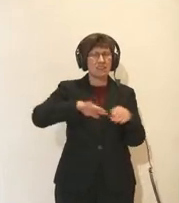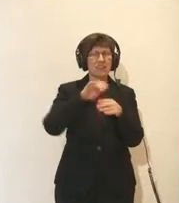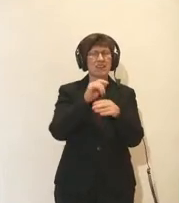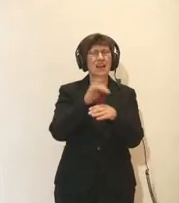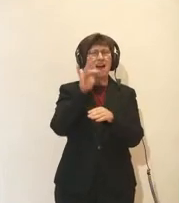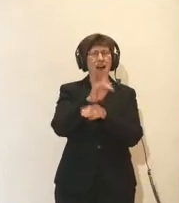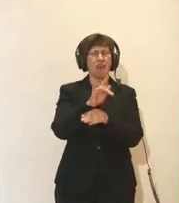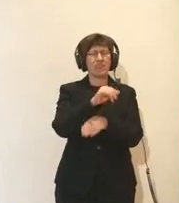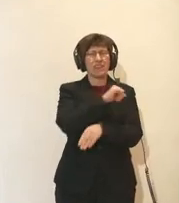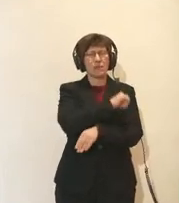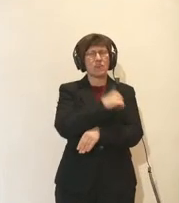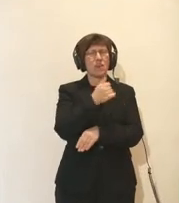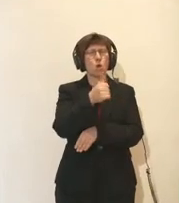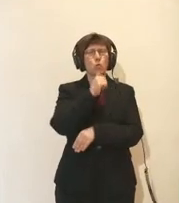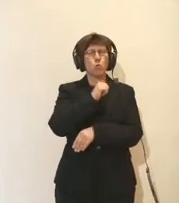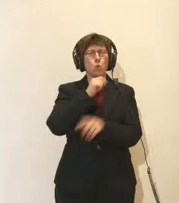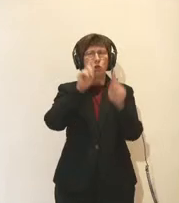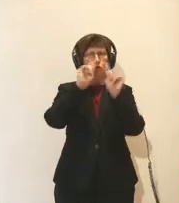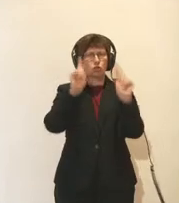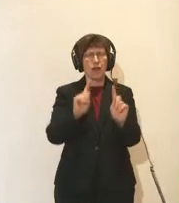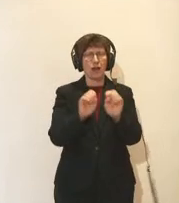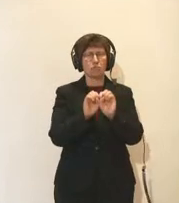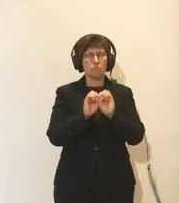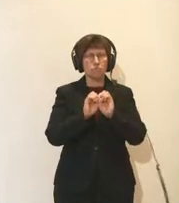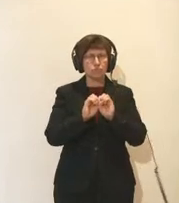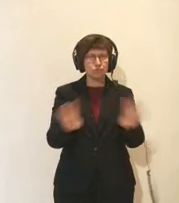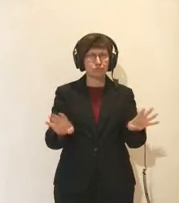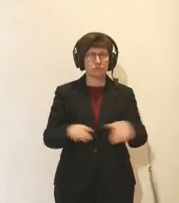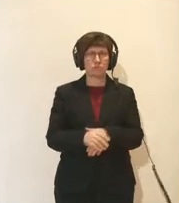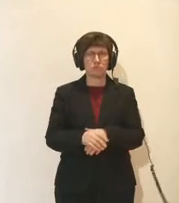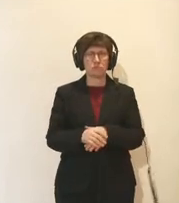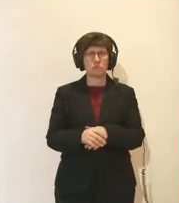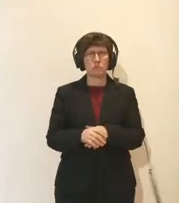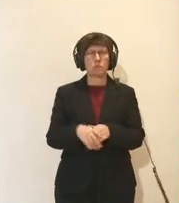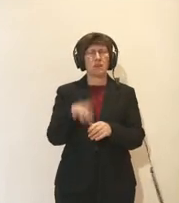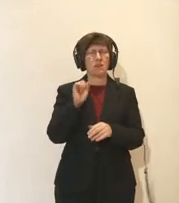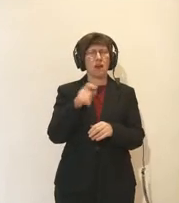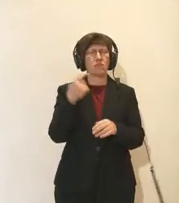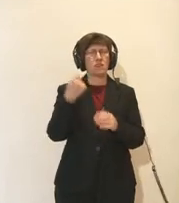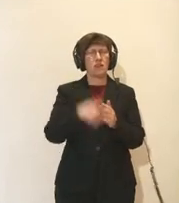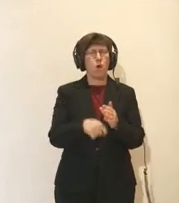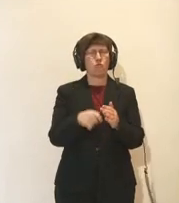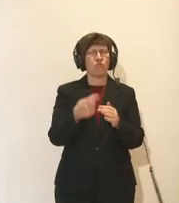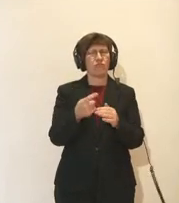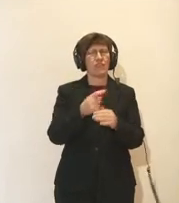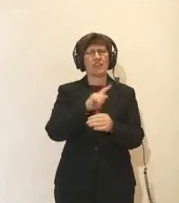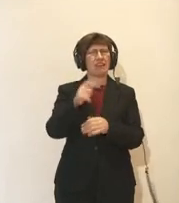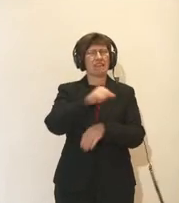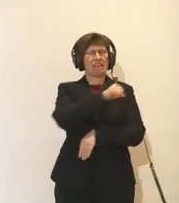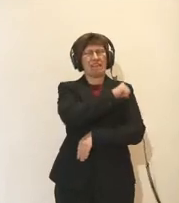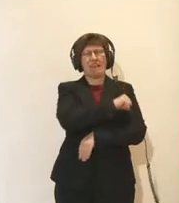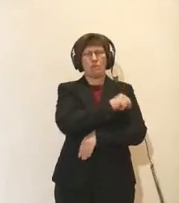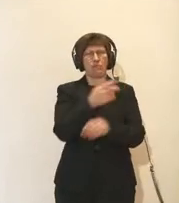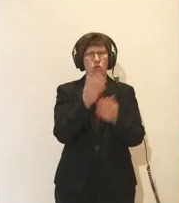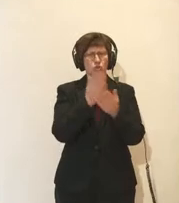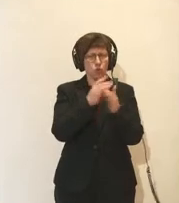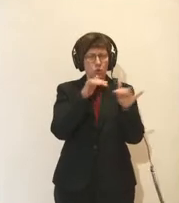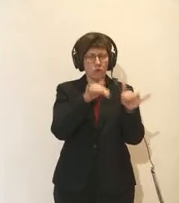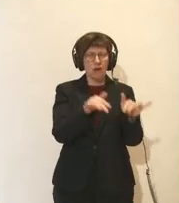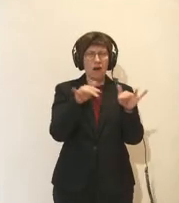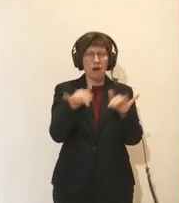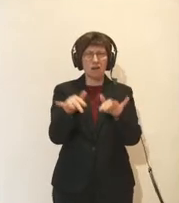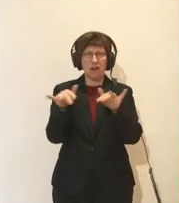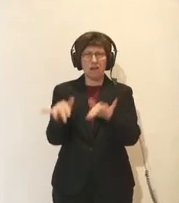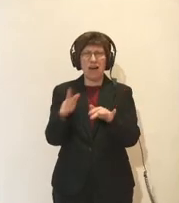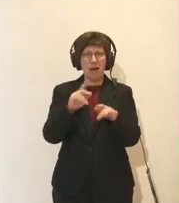sogenannte jugend stern verbreitet ist wer dann konnte man den kauf mit ungeimpft das heißt diese magath das war alles schon da und bade aus dieser